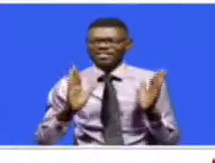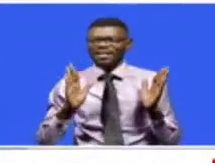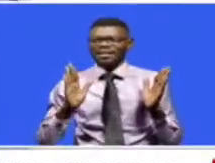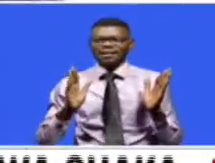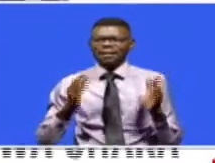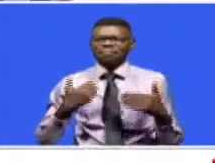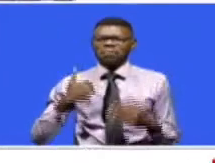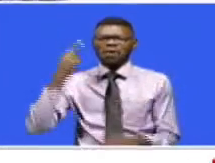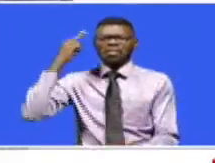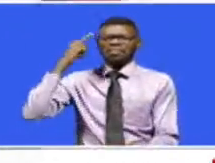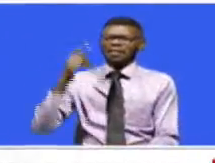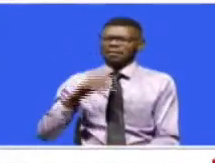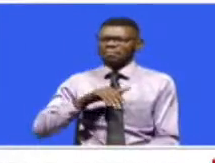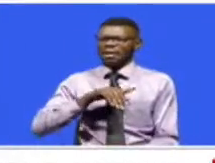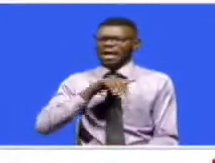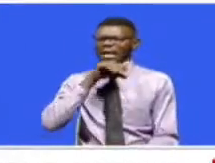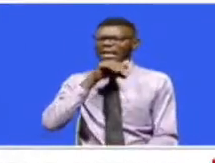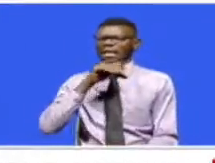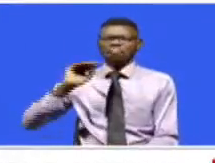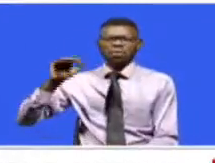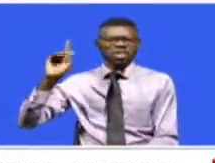Adibaba hatakikani mlima Kenya.